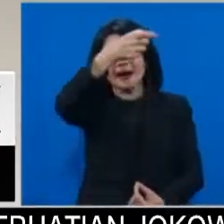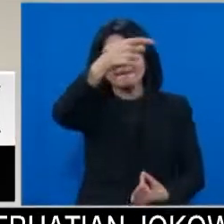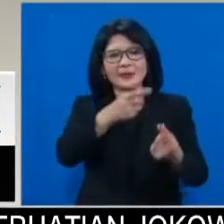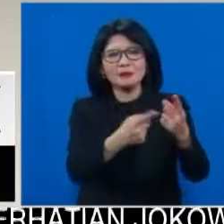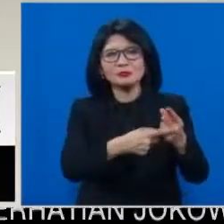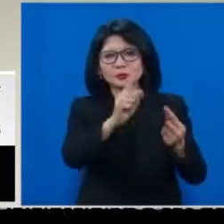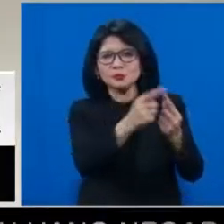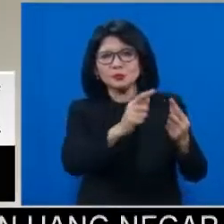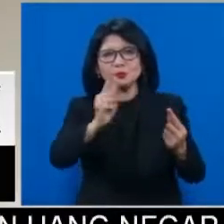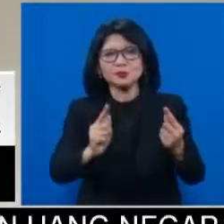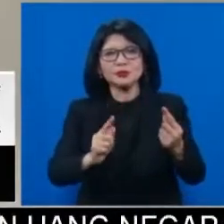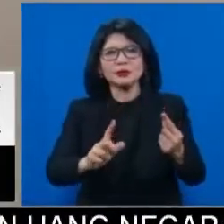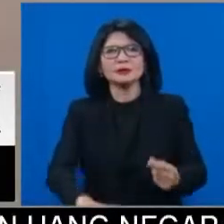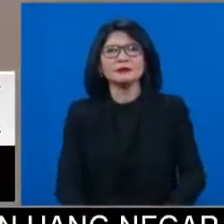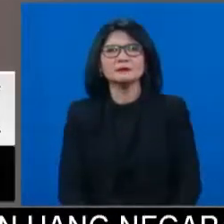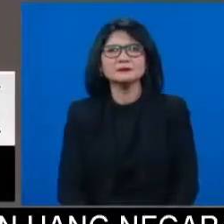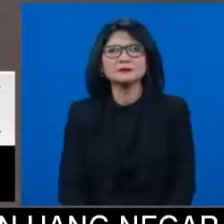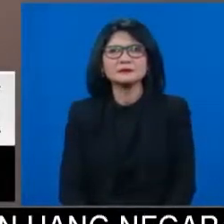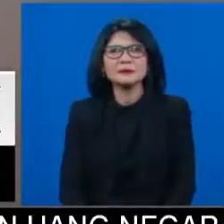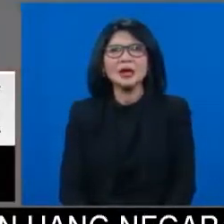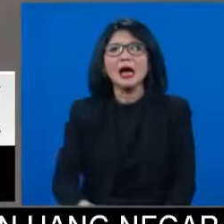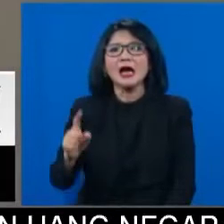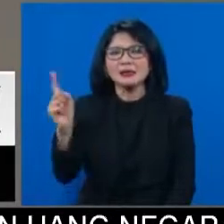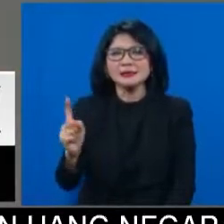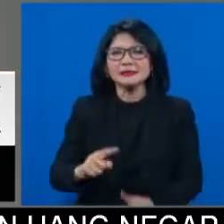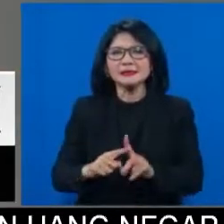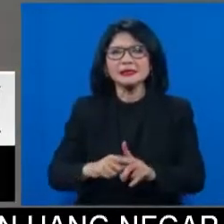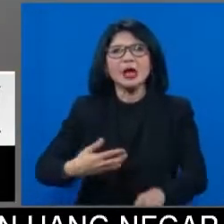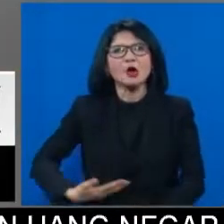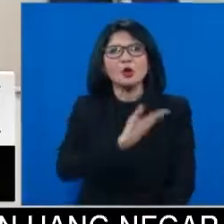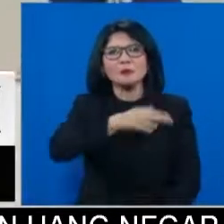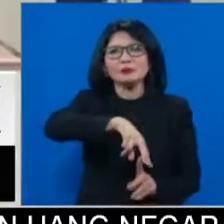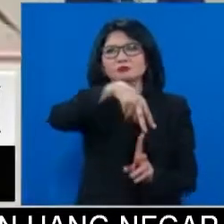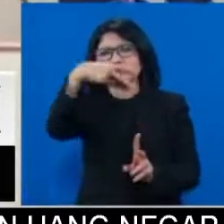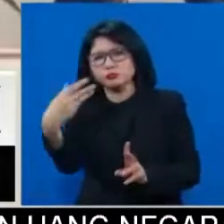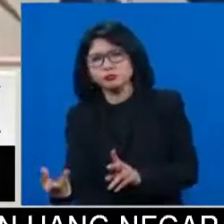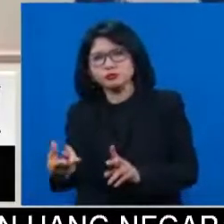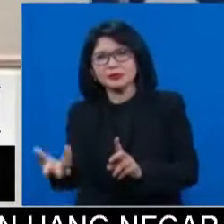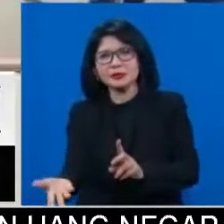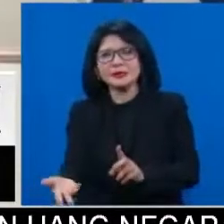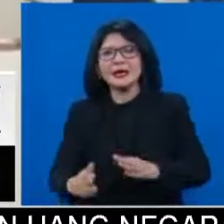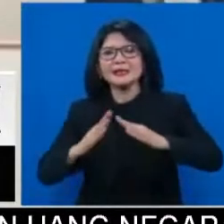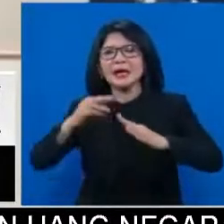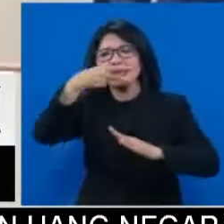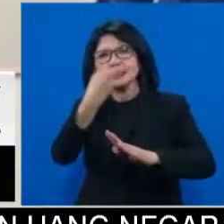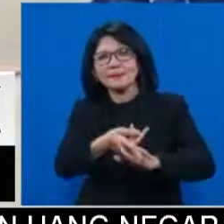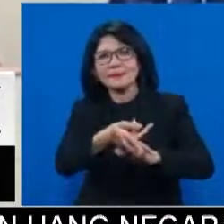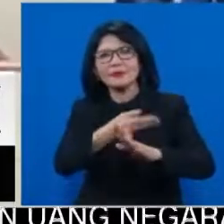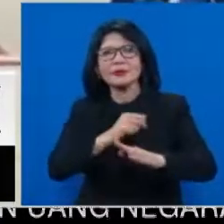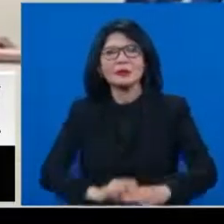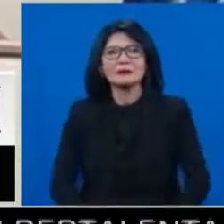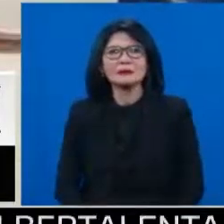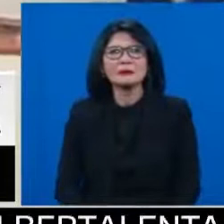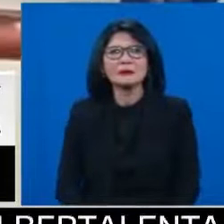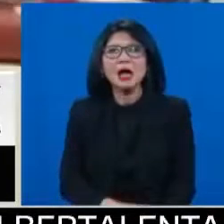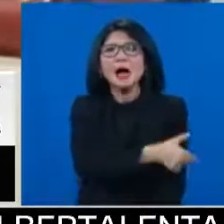kabel udara bertegangan tinggi. Sengatan listrik ini membuat korban terpelanting dan tergeletak di atap gudang.